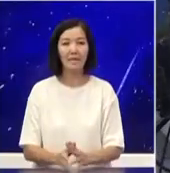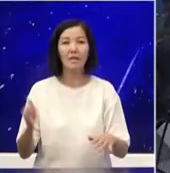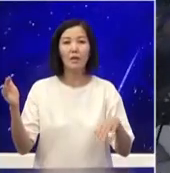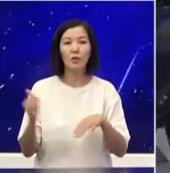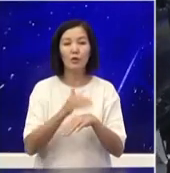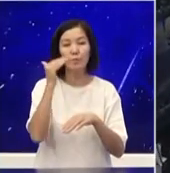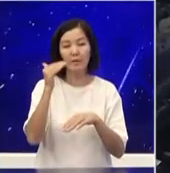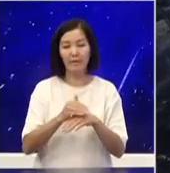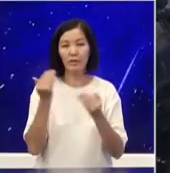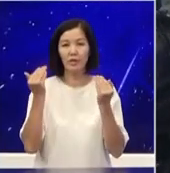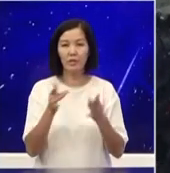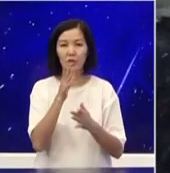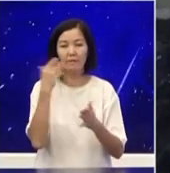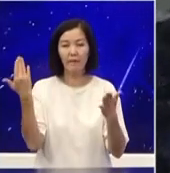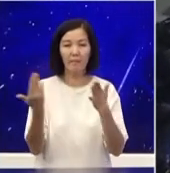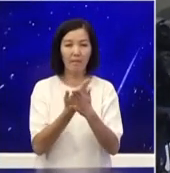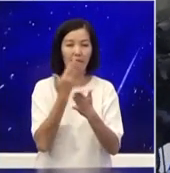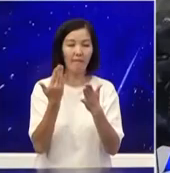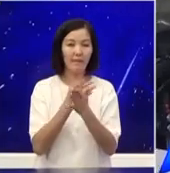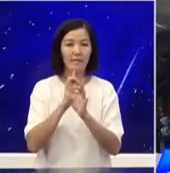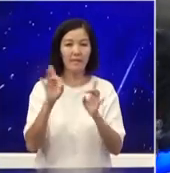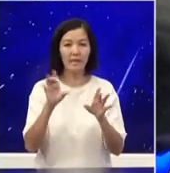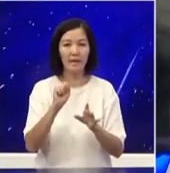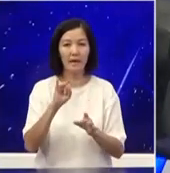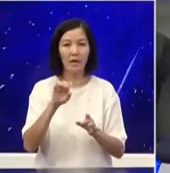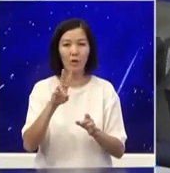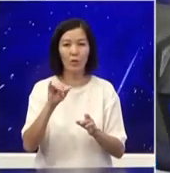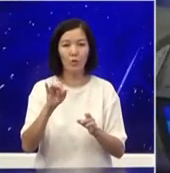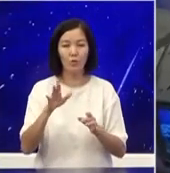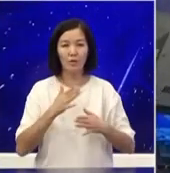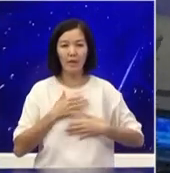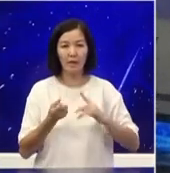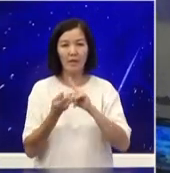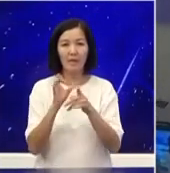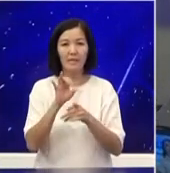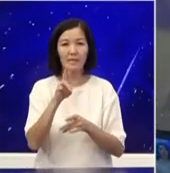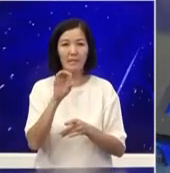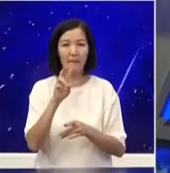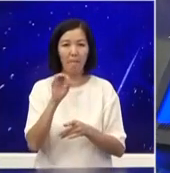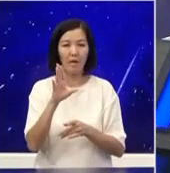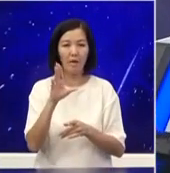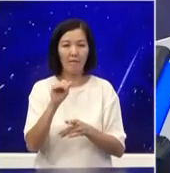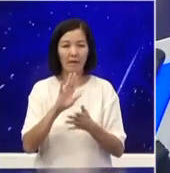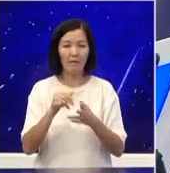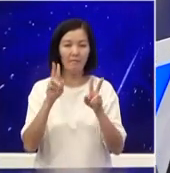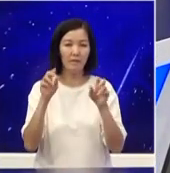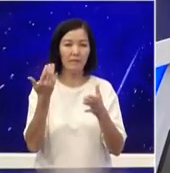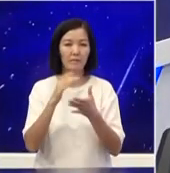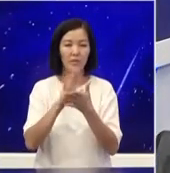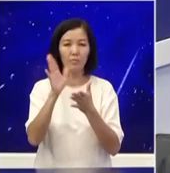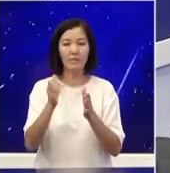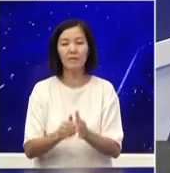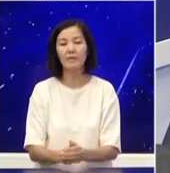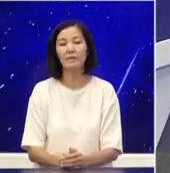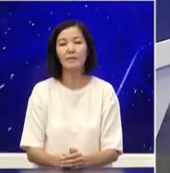Здравствуйте, в эфире телеканала ЖТСУ «Новости». В студии Айнур Мейерханова. Сурдоперевод обеспечивает Айгуль Стамбекова. В начале выпуска коротко о самом